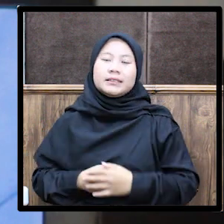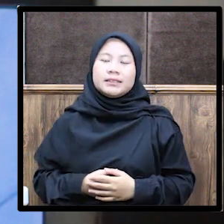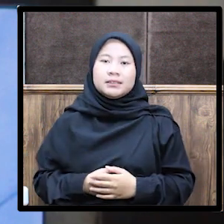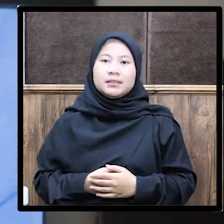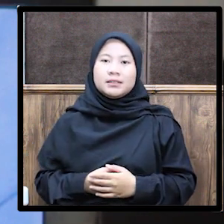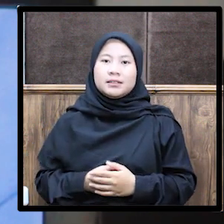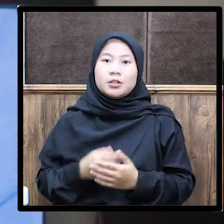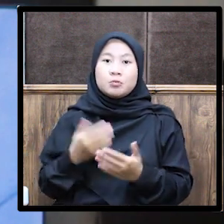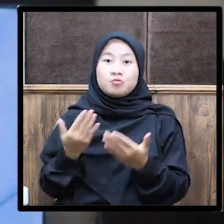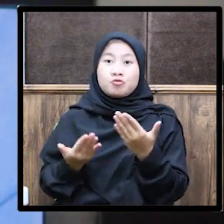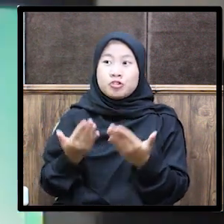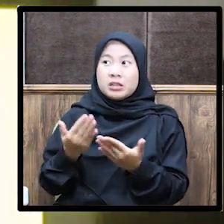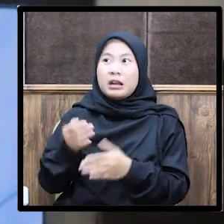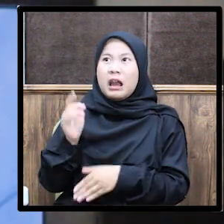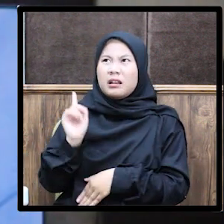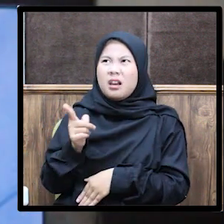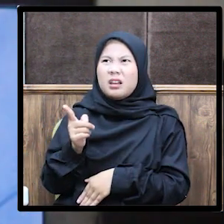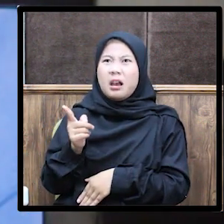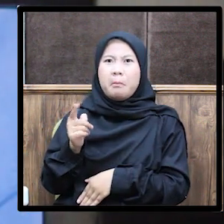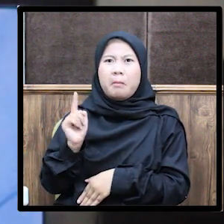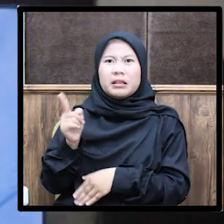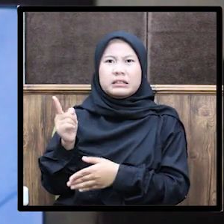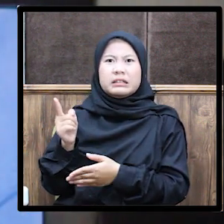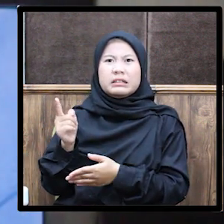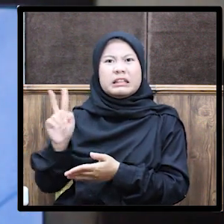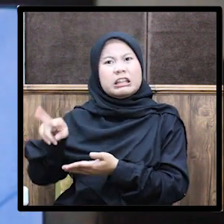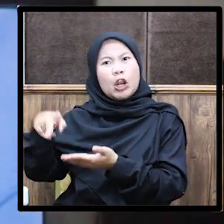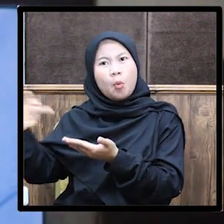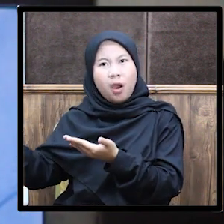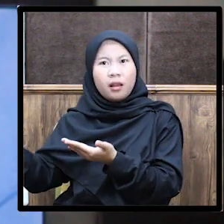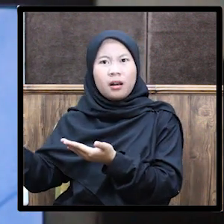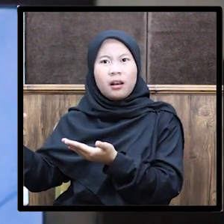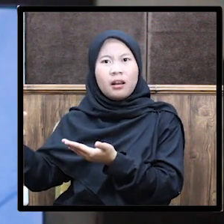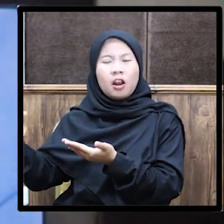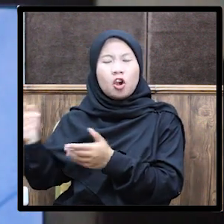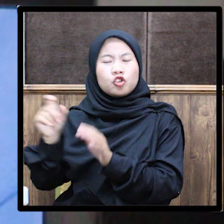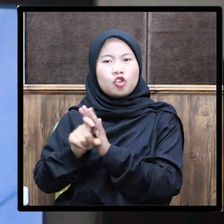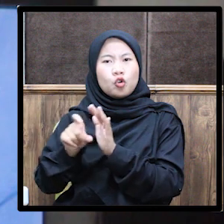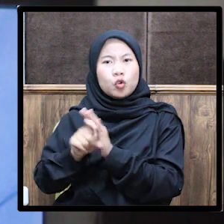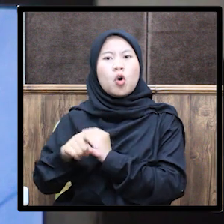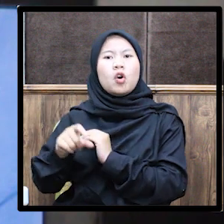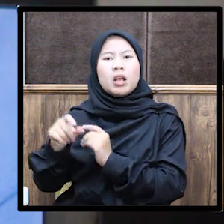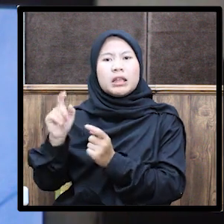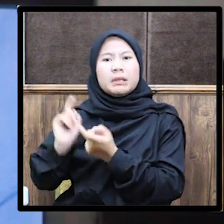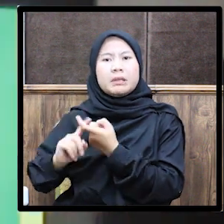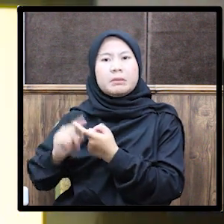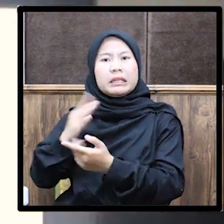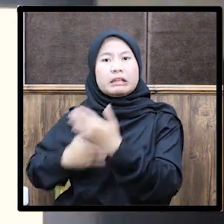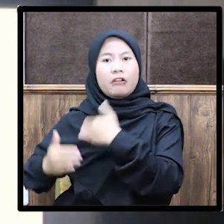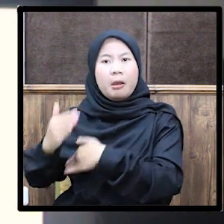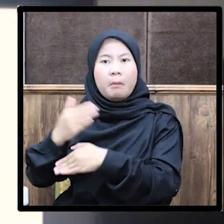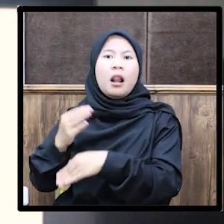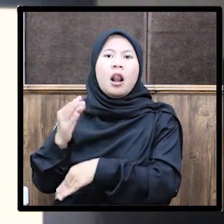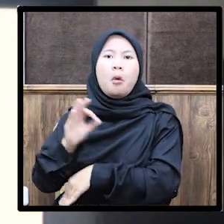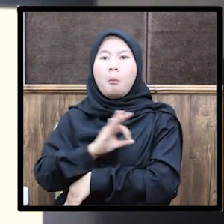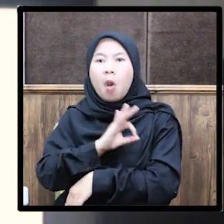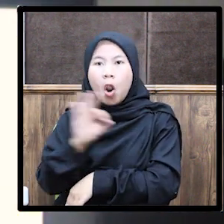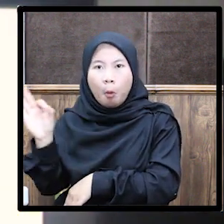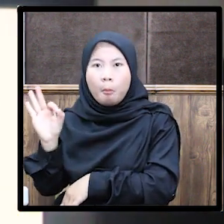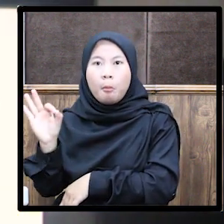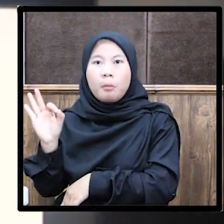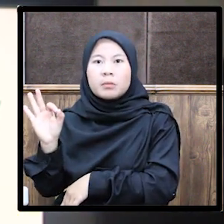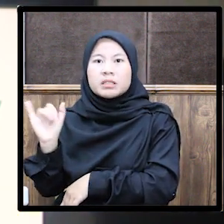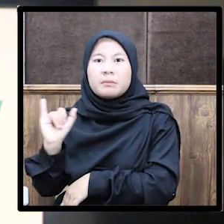yang masih tercecer misalnya teman-teman difabel gitu ya, yang belum melakukan proses